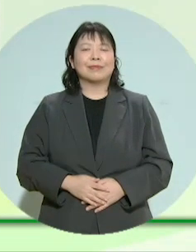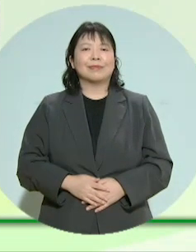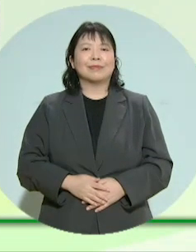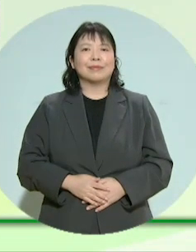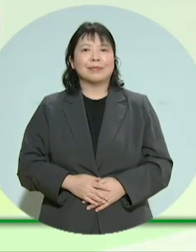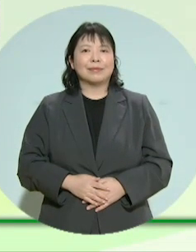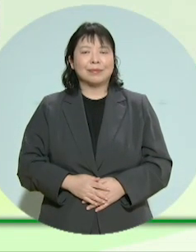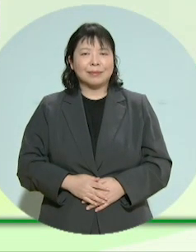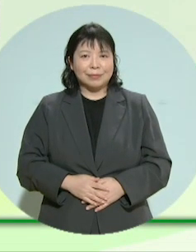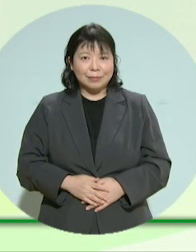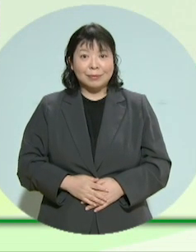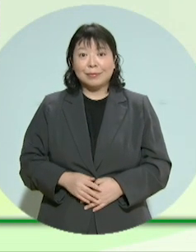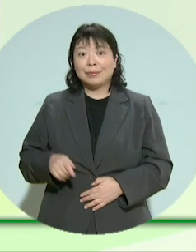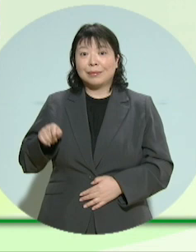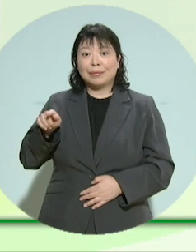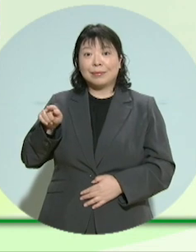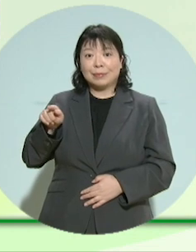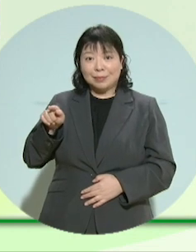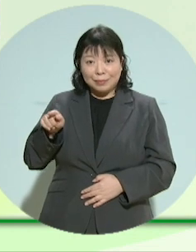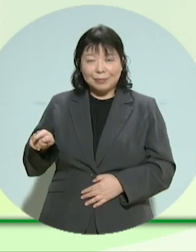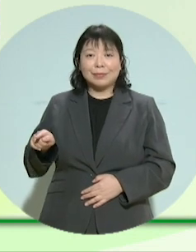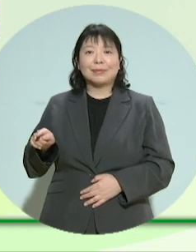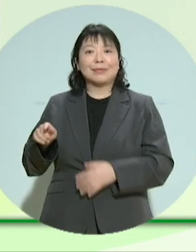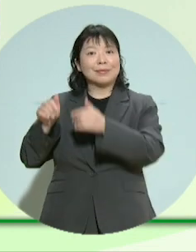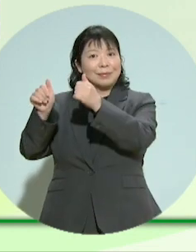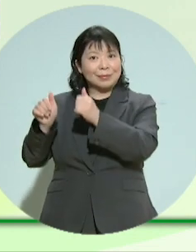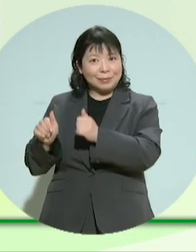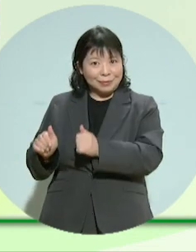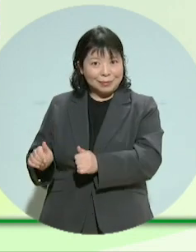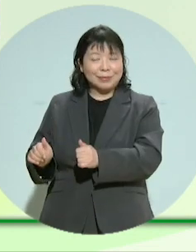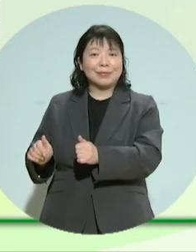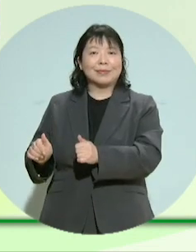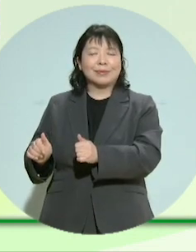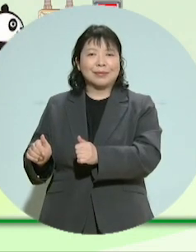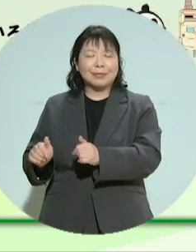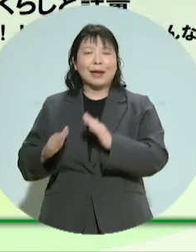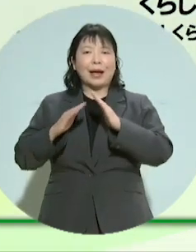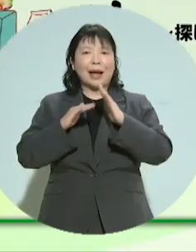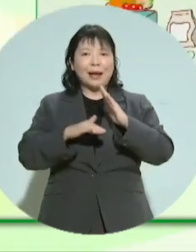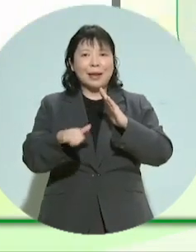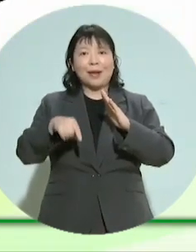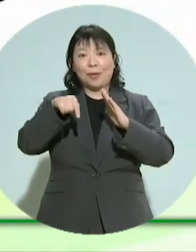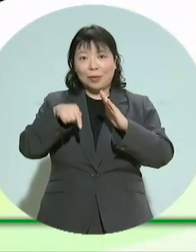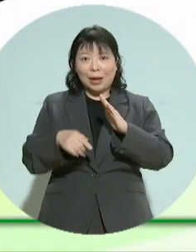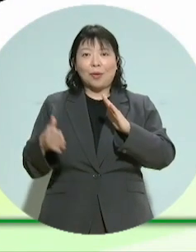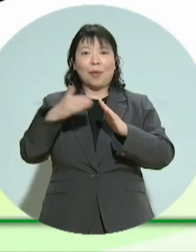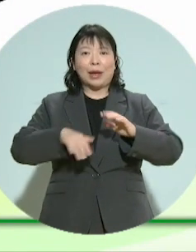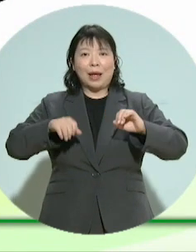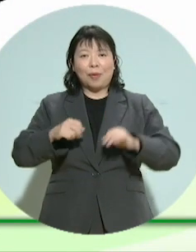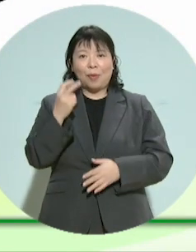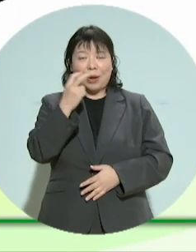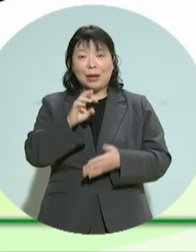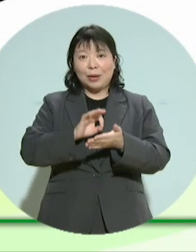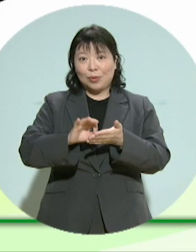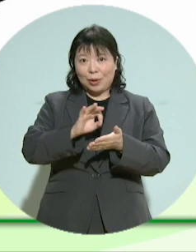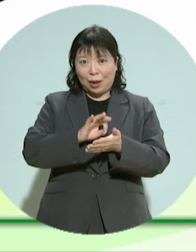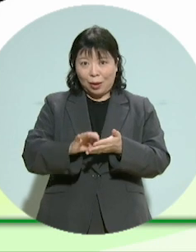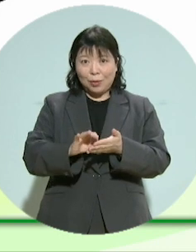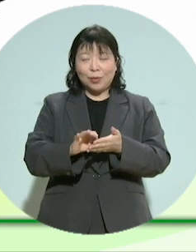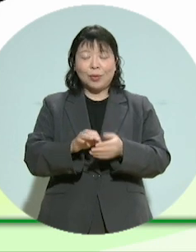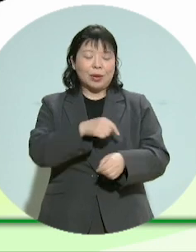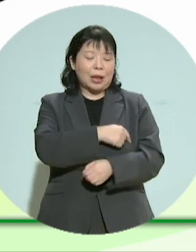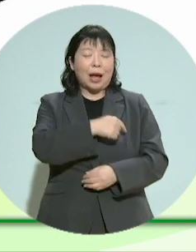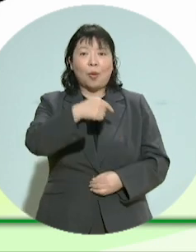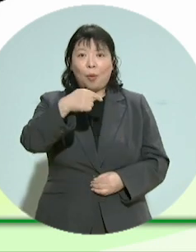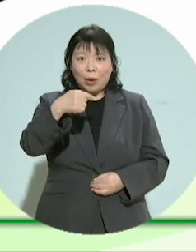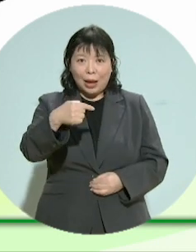ウェブサイト都民計量の広場2022では、家庭などで健康管理のために使用する体温計